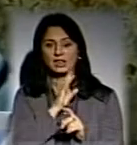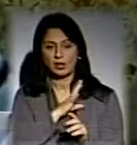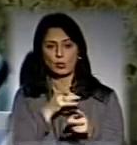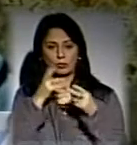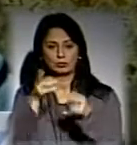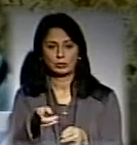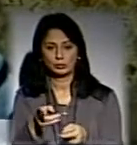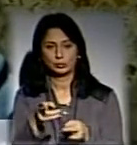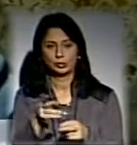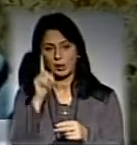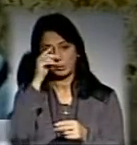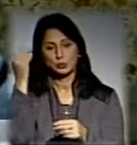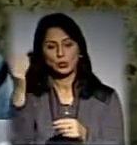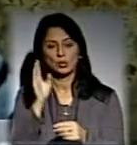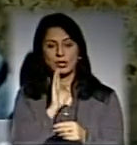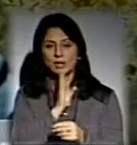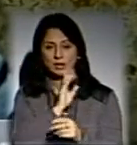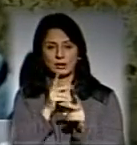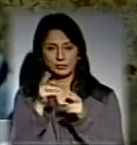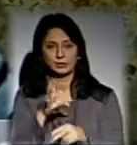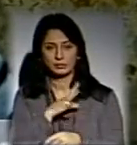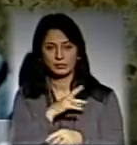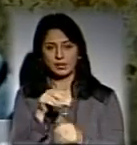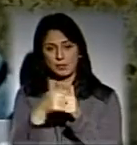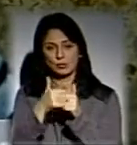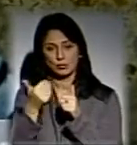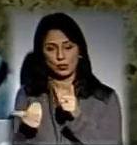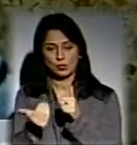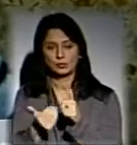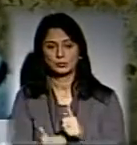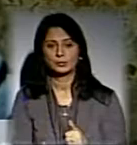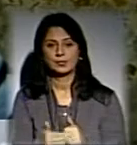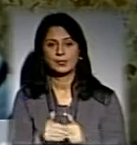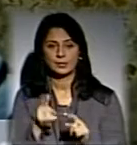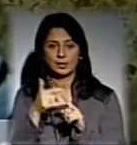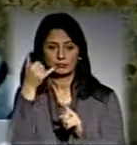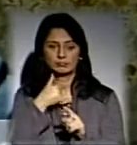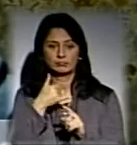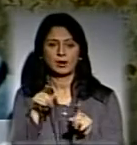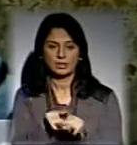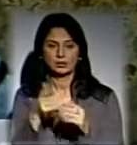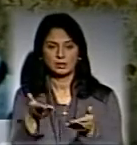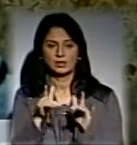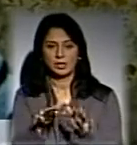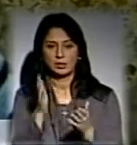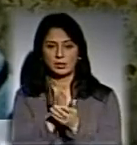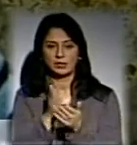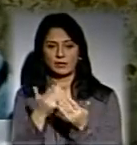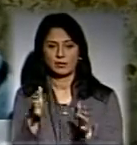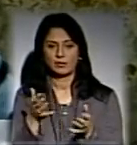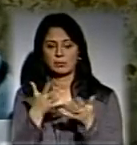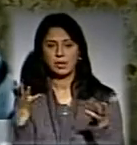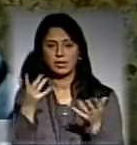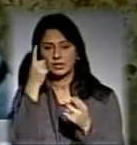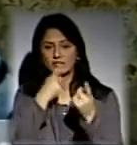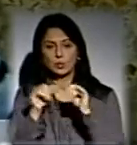chasuli ambitis deda mezoblis da armoreka imaro asia sakmeo medi mere ikidan arapeli